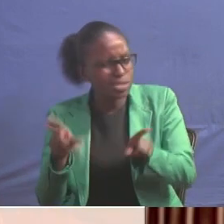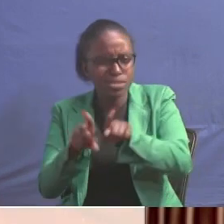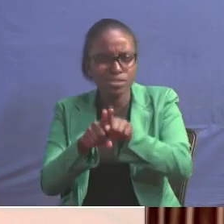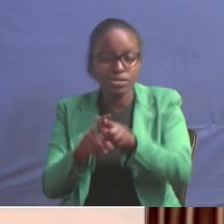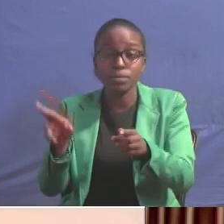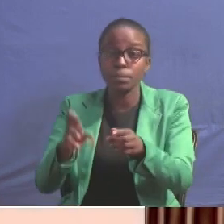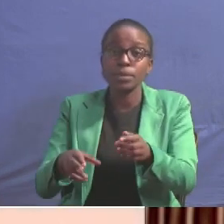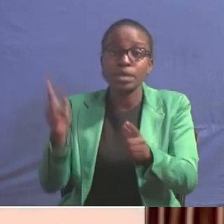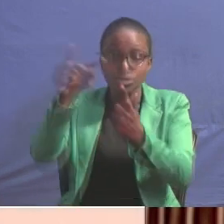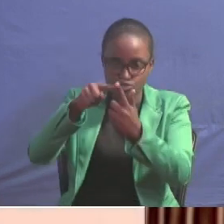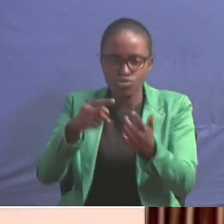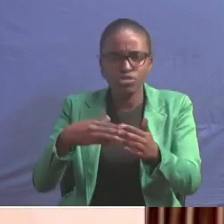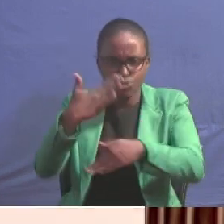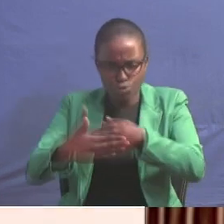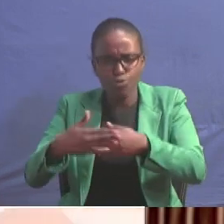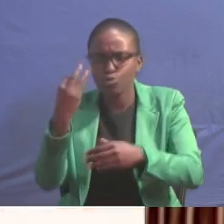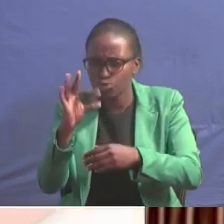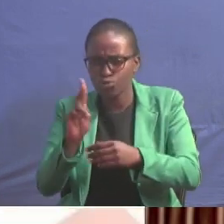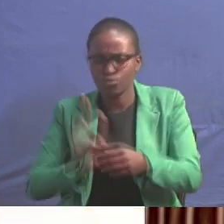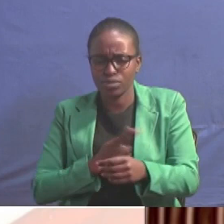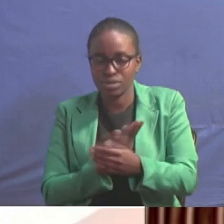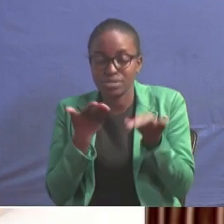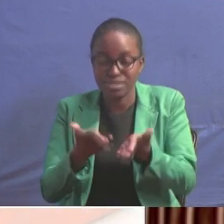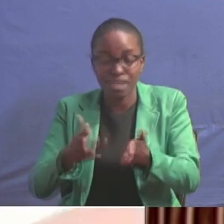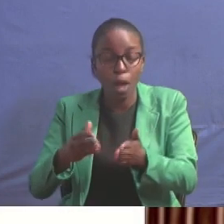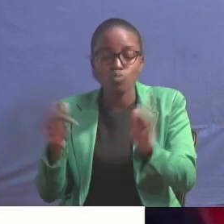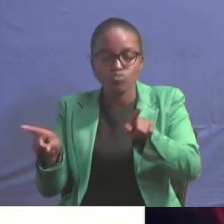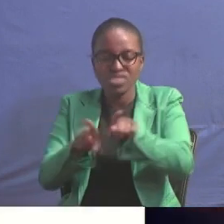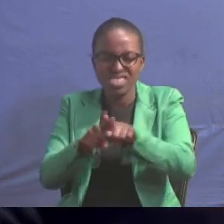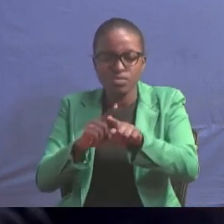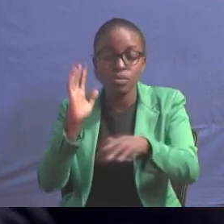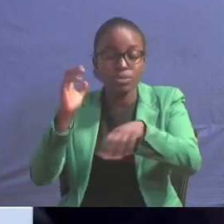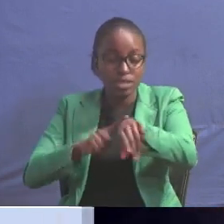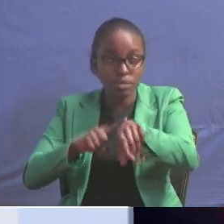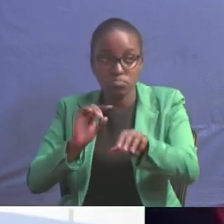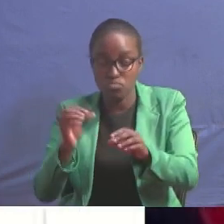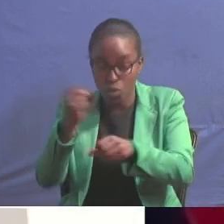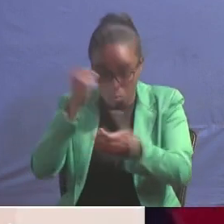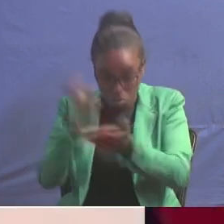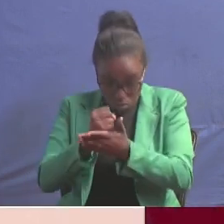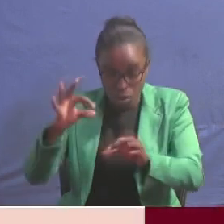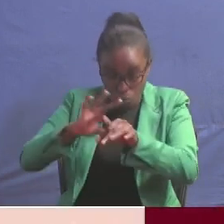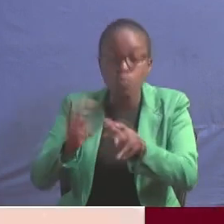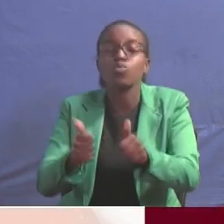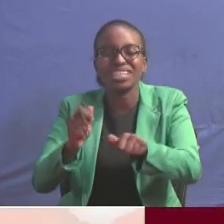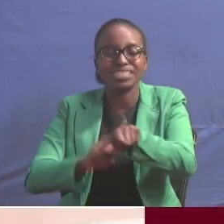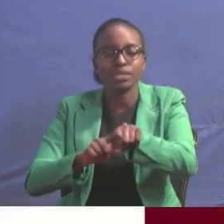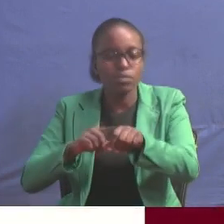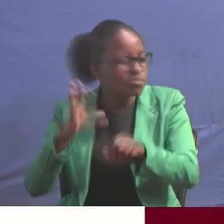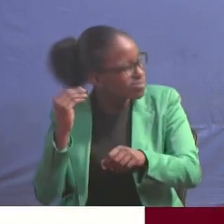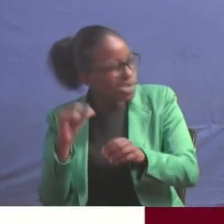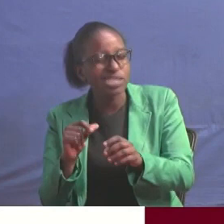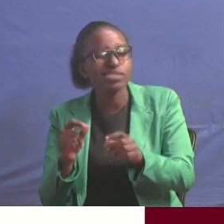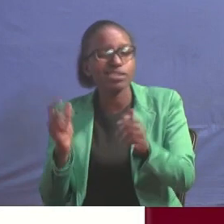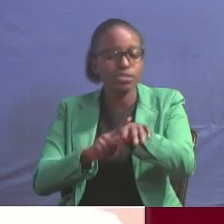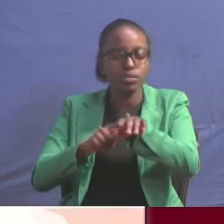yetu kwa njia ya haki. Hata hivyo, maseneta walipiga kura wakiafikiana kuchunguzwa na kusikizwa kwa kesi